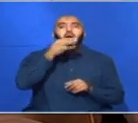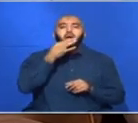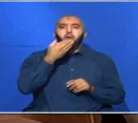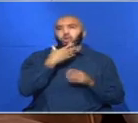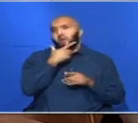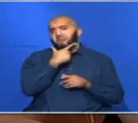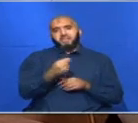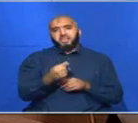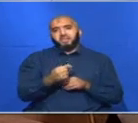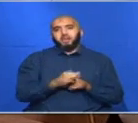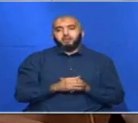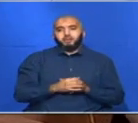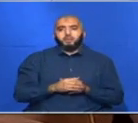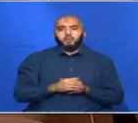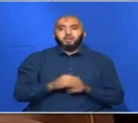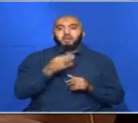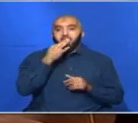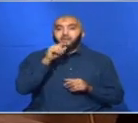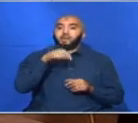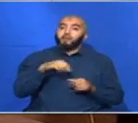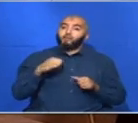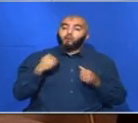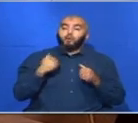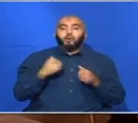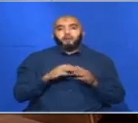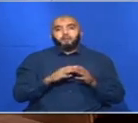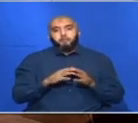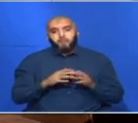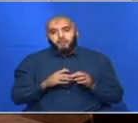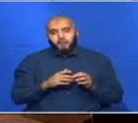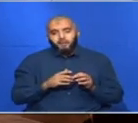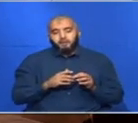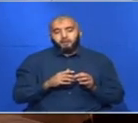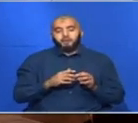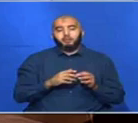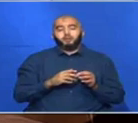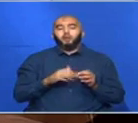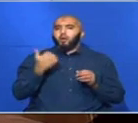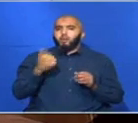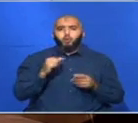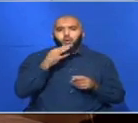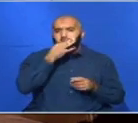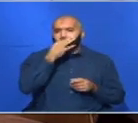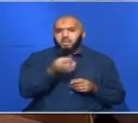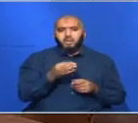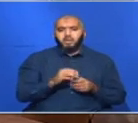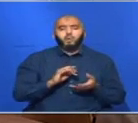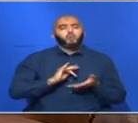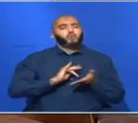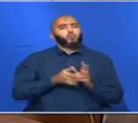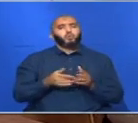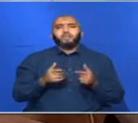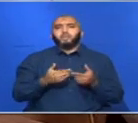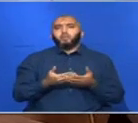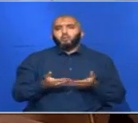ونحن على طهاره ونحن على غير طهاره ونقول له ونقول ونقوله ونحن في طاعه